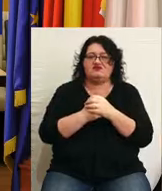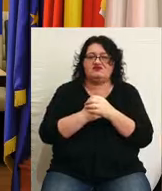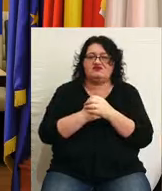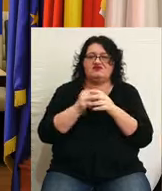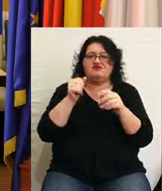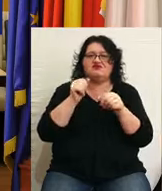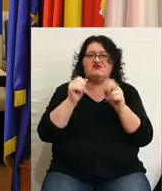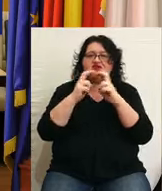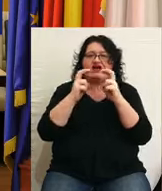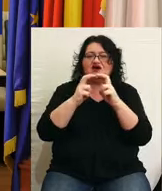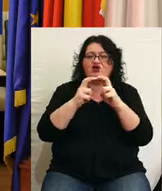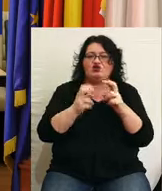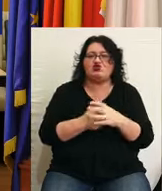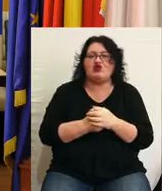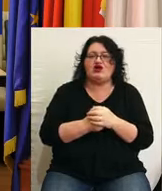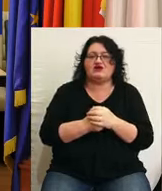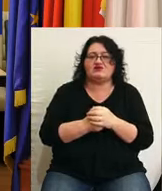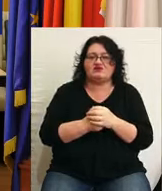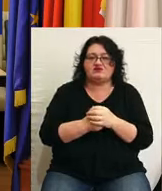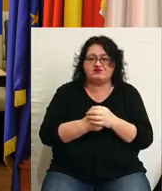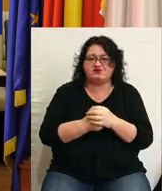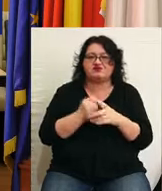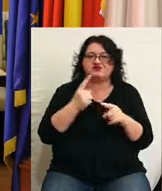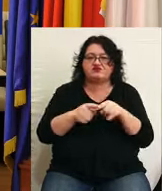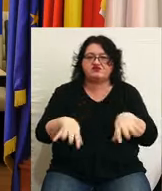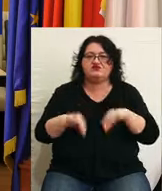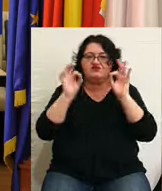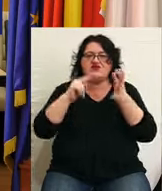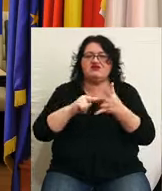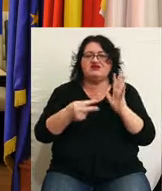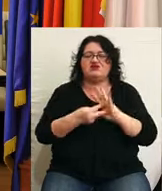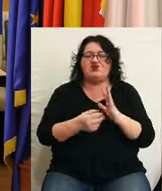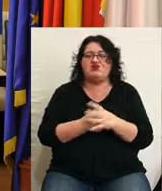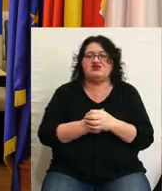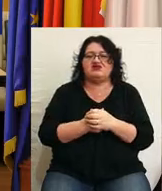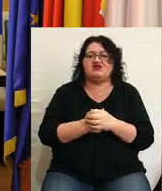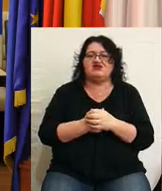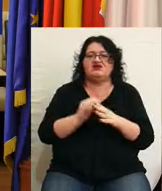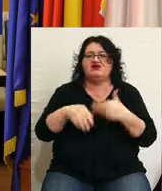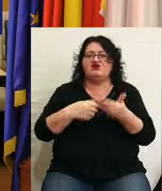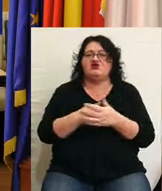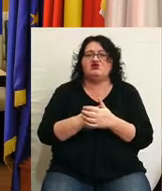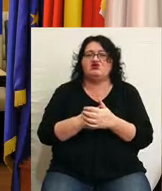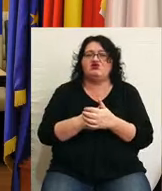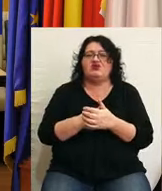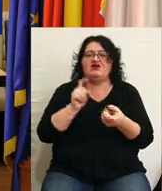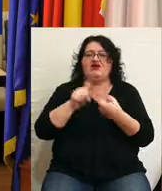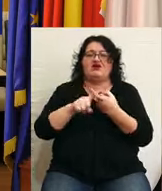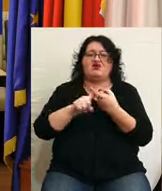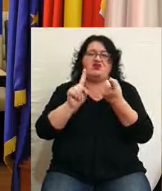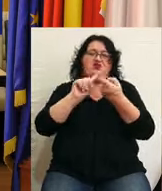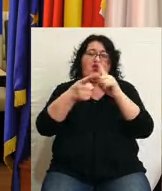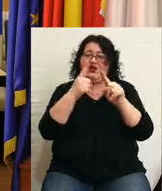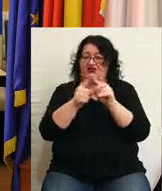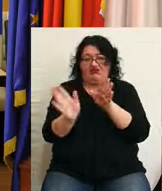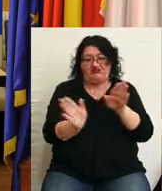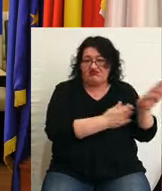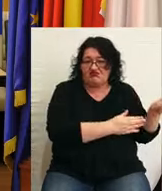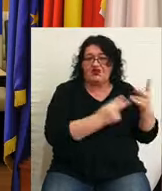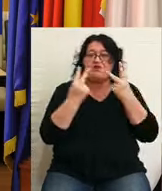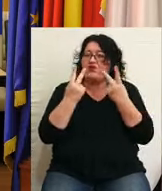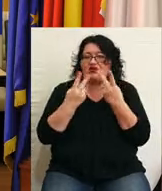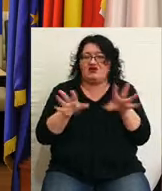de energie și să găsească soluții dincolo de apartenență politică. Eu